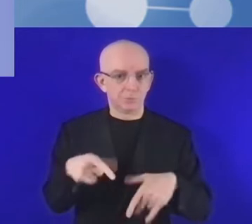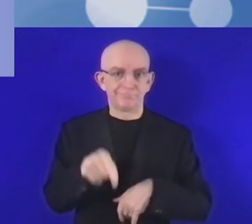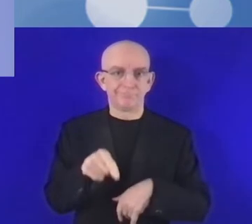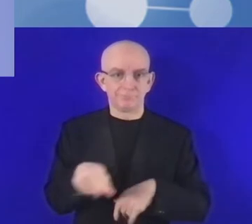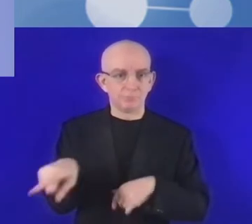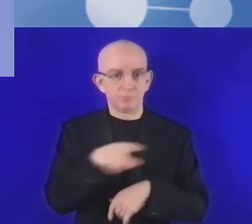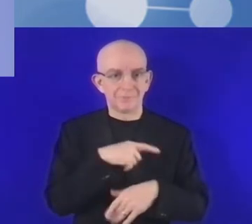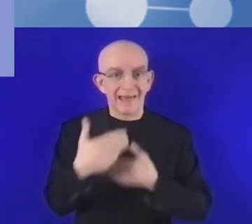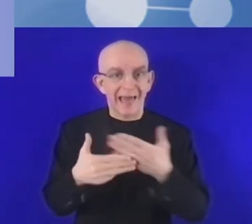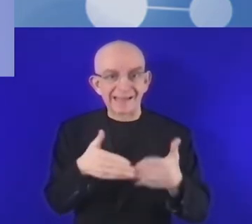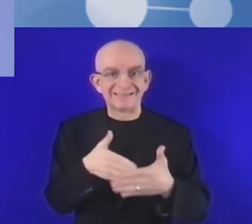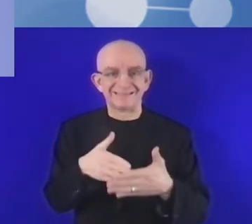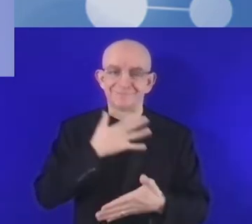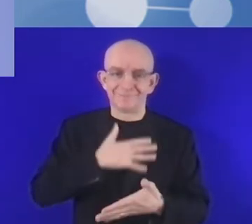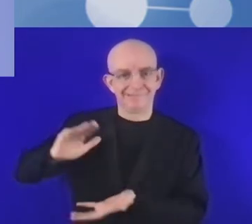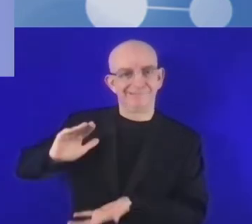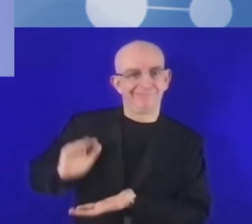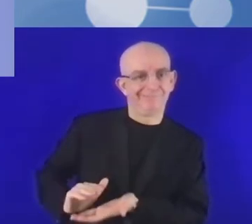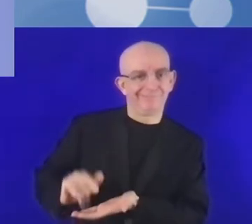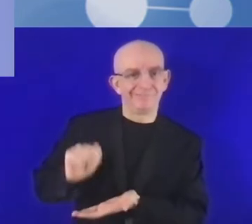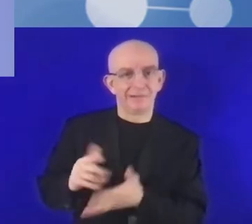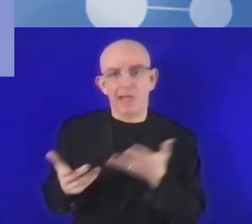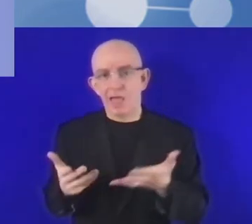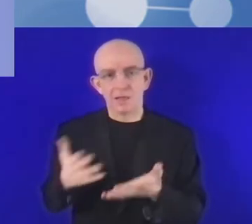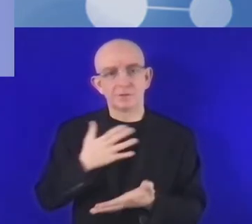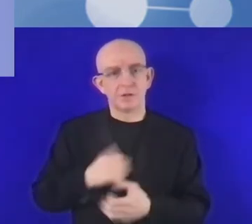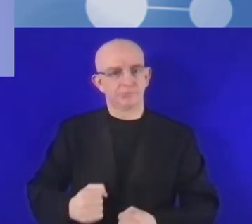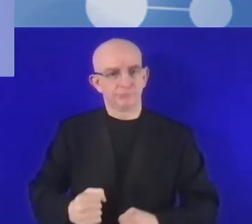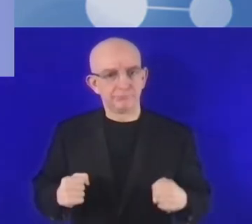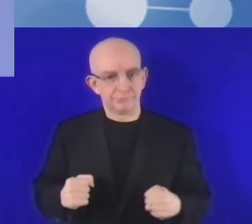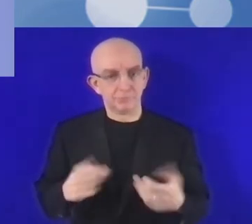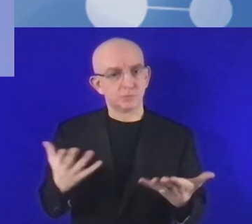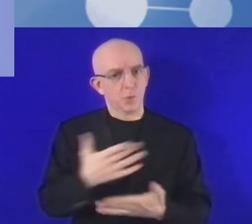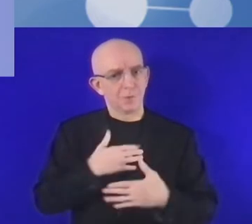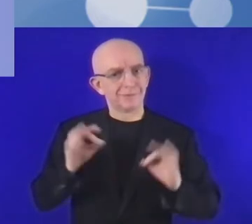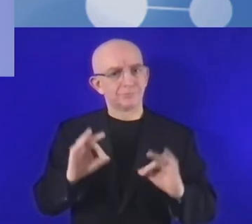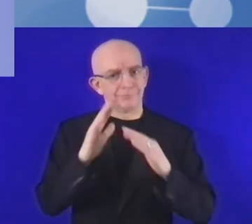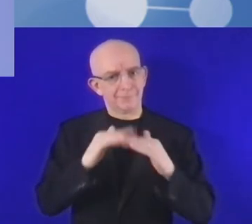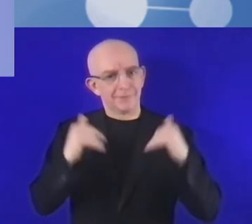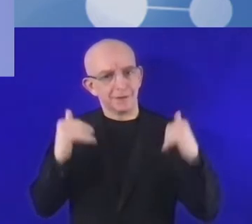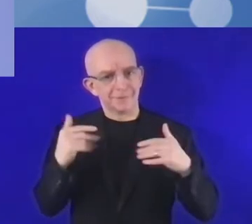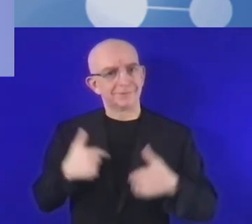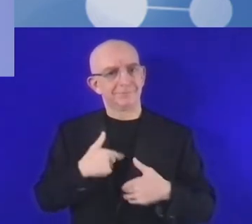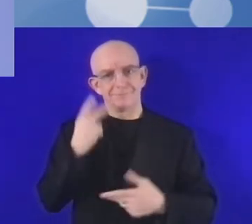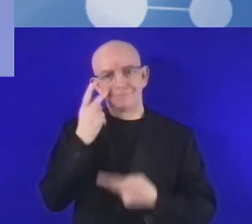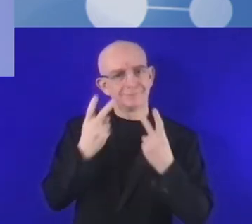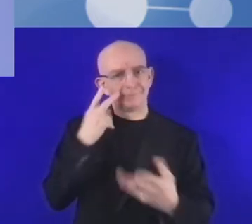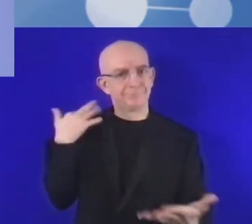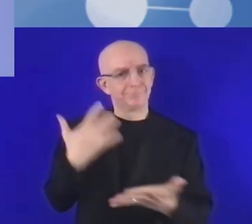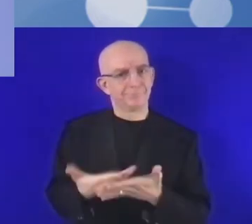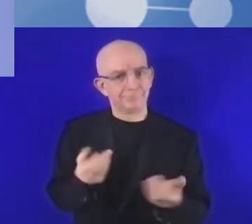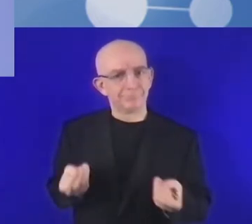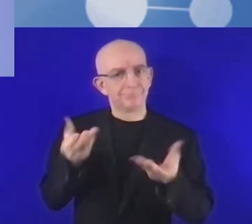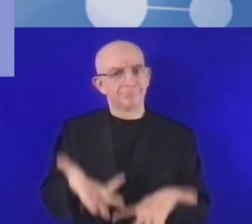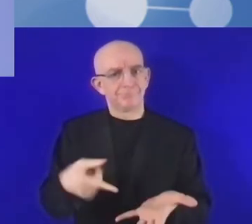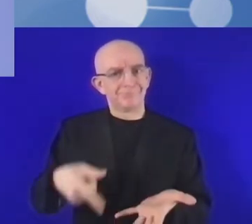个经济复苏也不是一个一定的事情，我们还不知道这个会发展的怎么样，而且数字